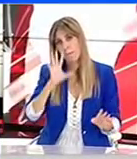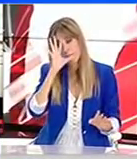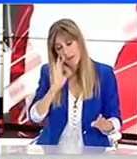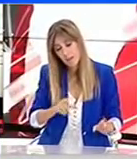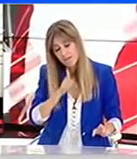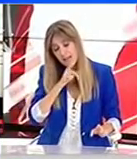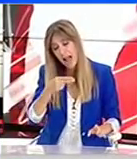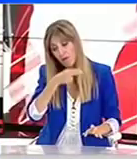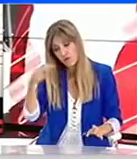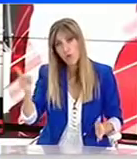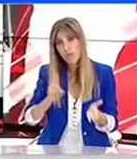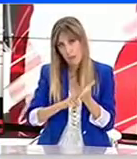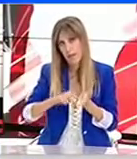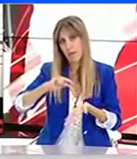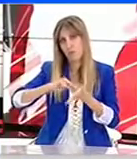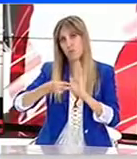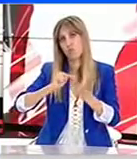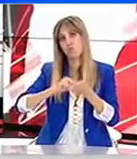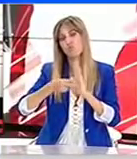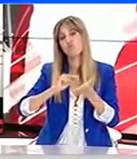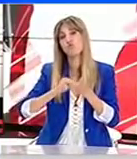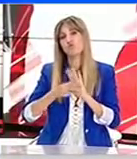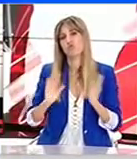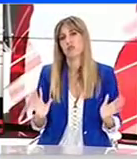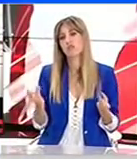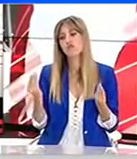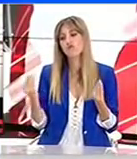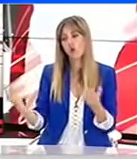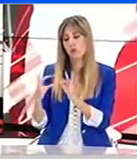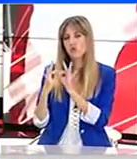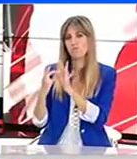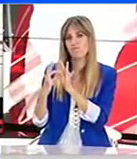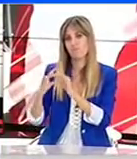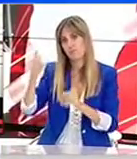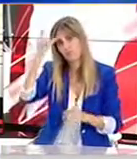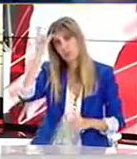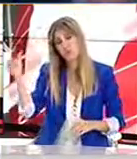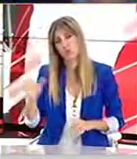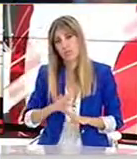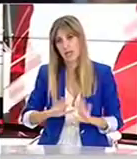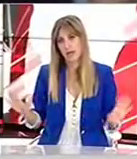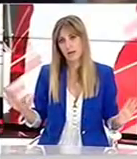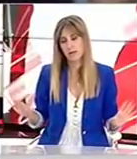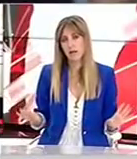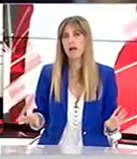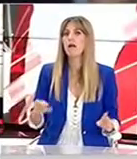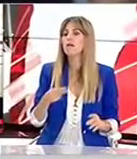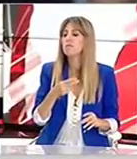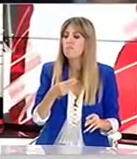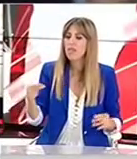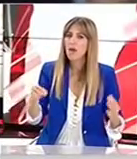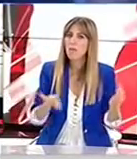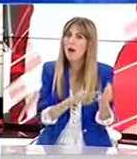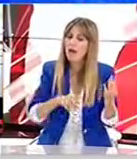την προσοχή μας και την, αν θέλετε, το βάρος